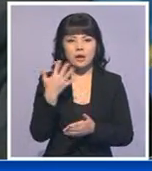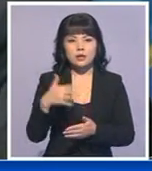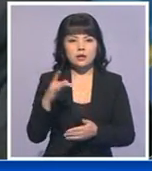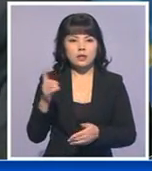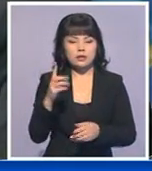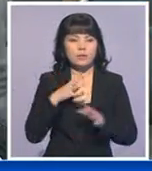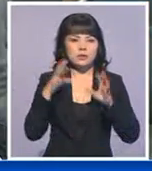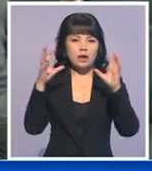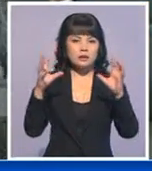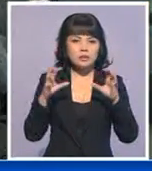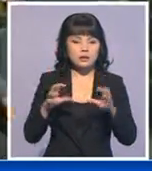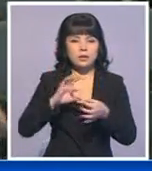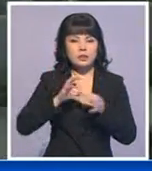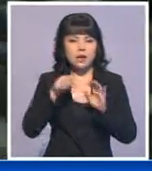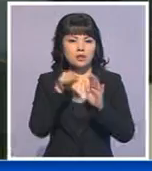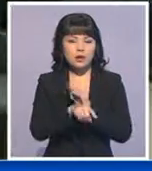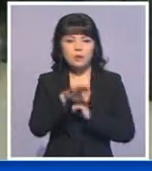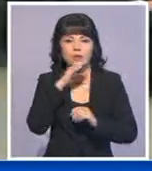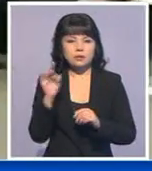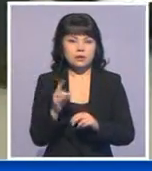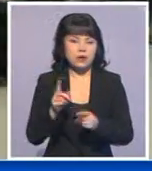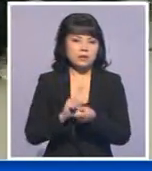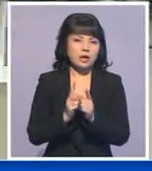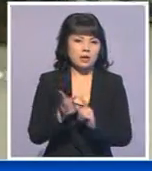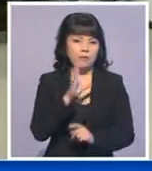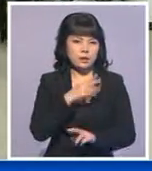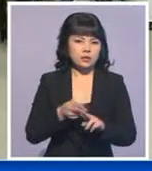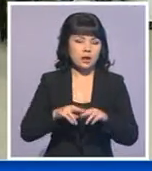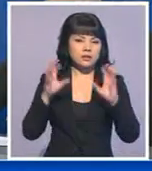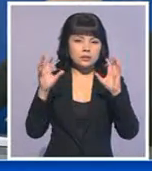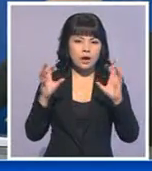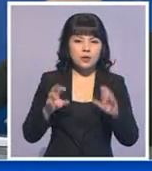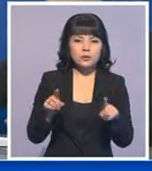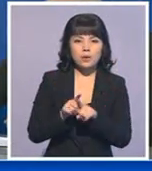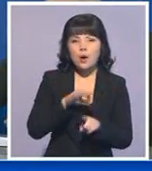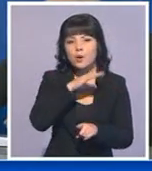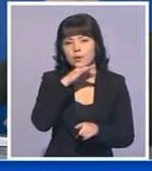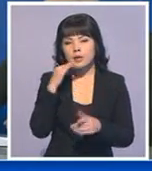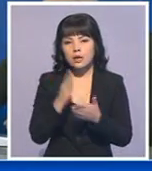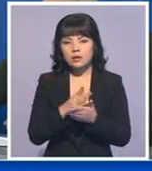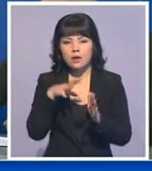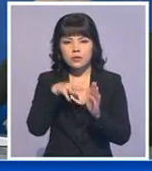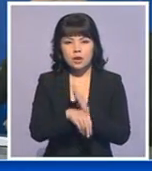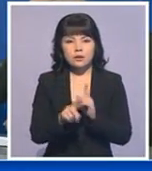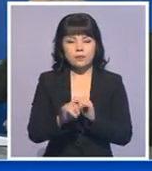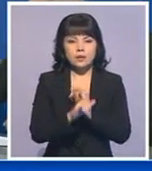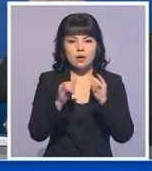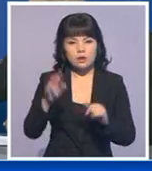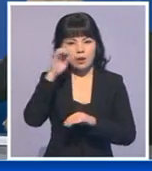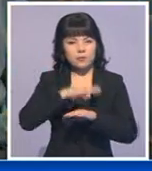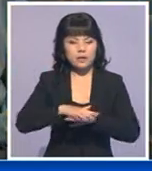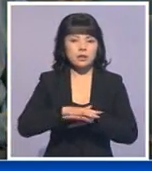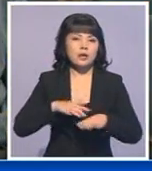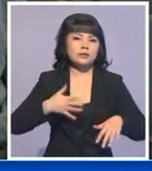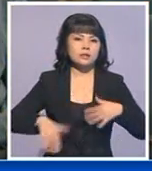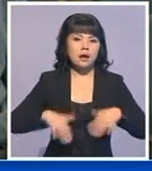ұшыраған. Сенат депутаты Владимир Бобровтың айтуынша, заңдарға осындай көлемде өзгерістердің көбеюіне үкіметтегі жұмыс тобының әлсіздігі